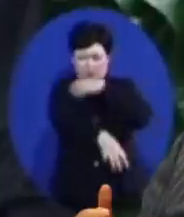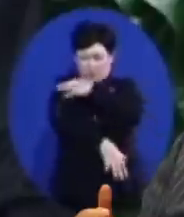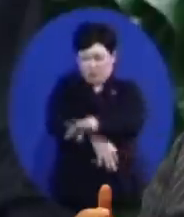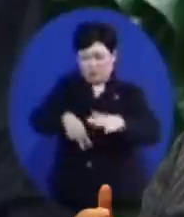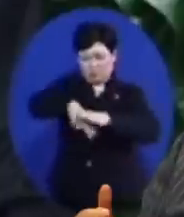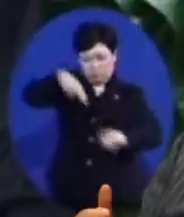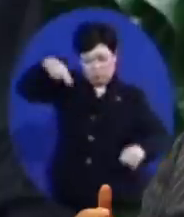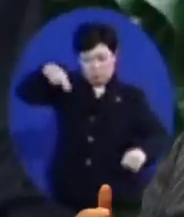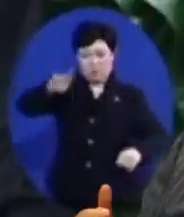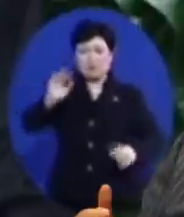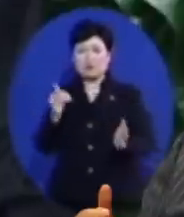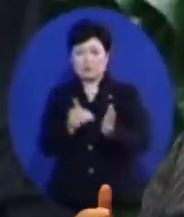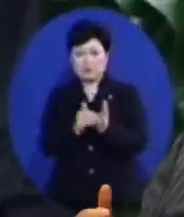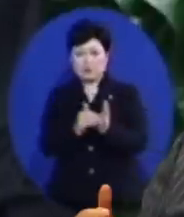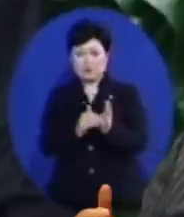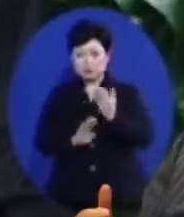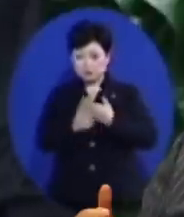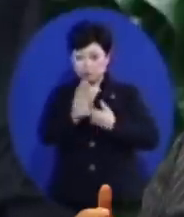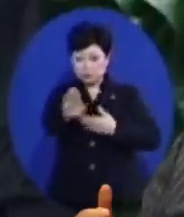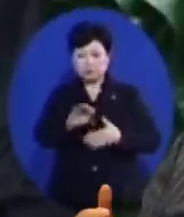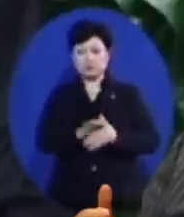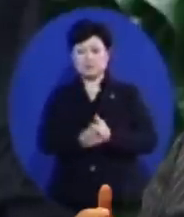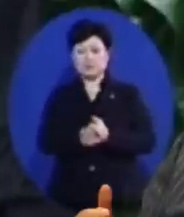됩니다. 그러난 다음에 그